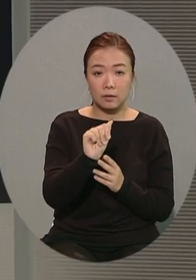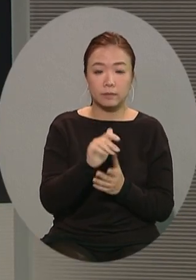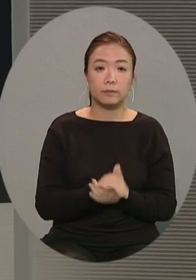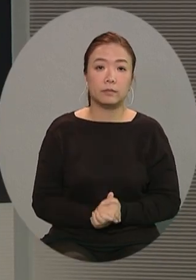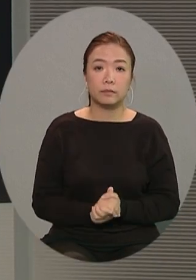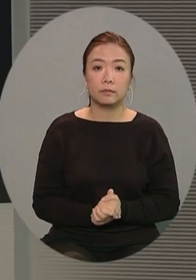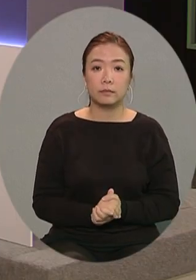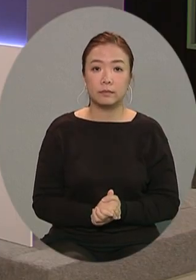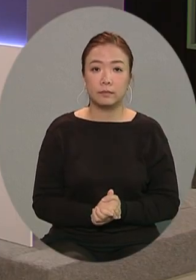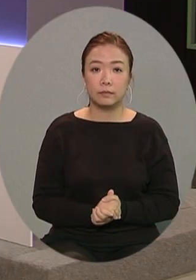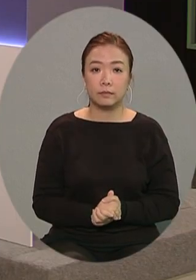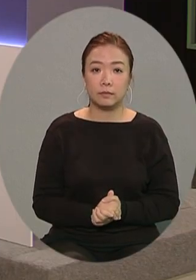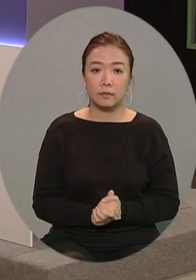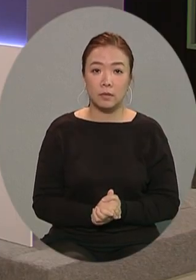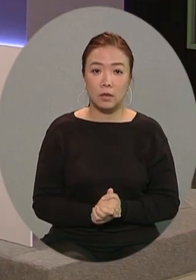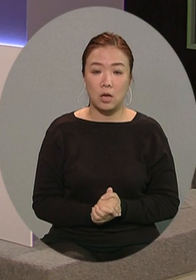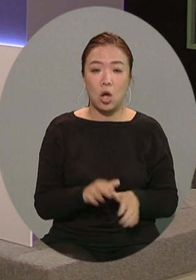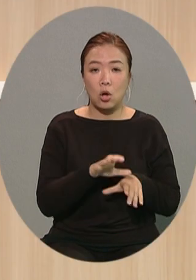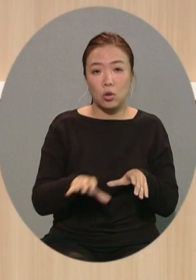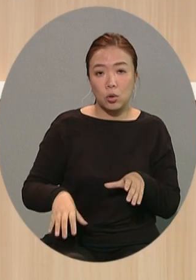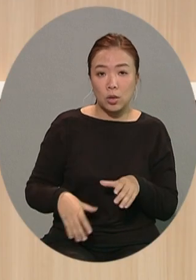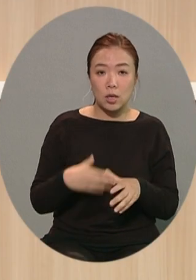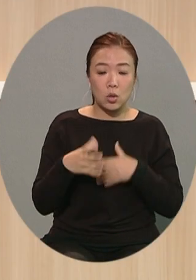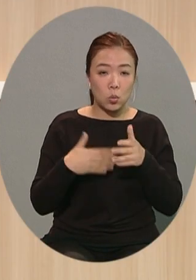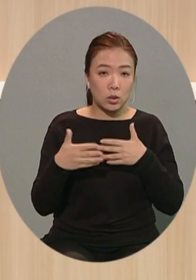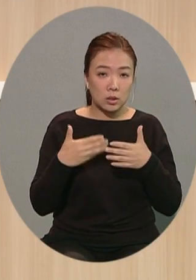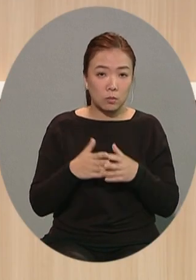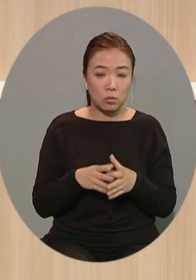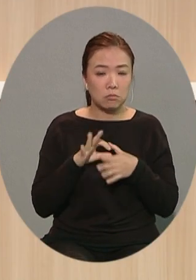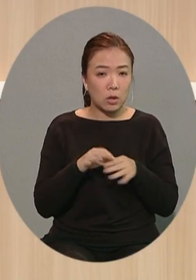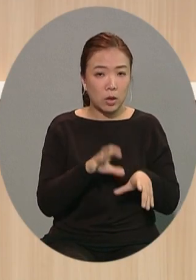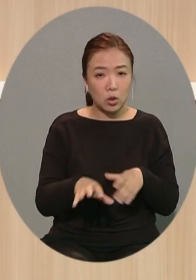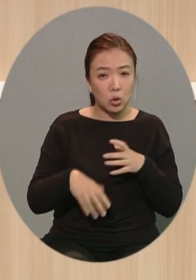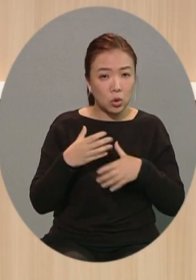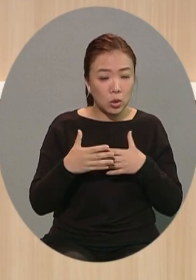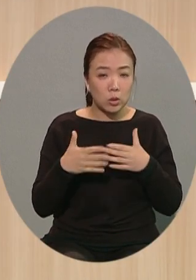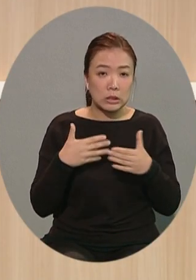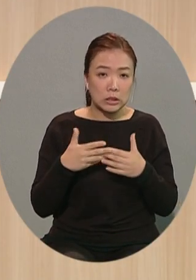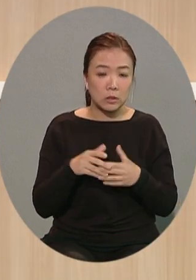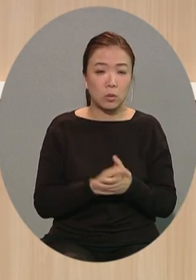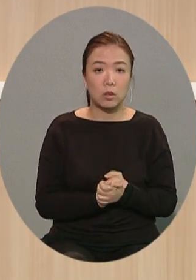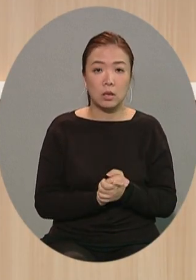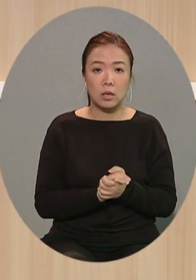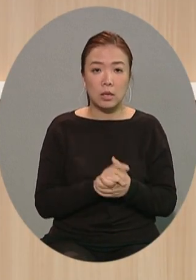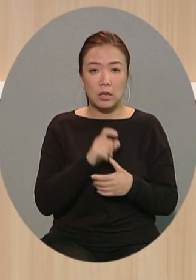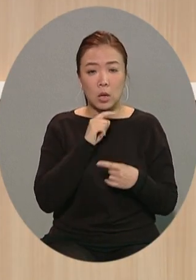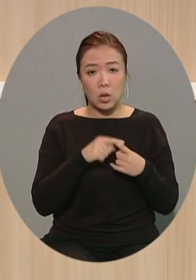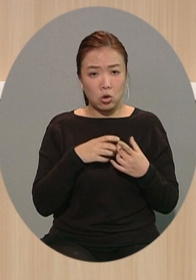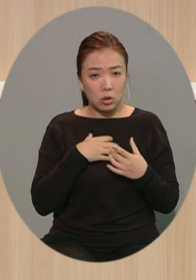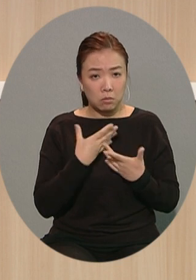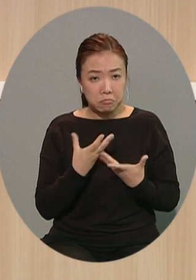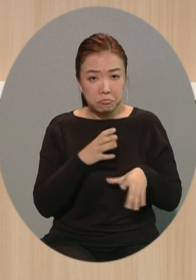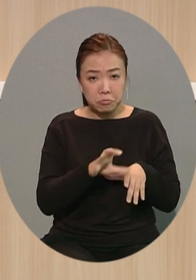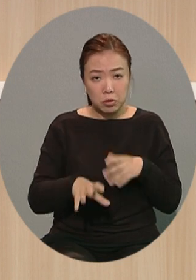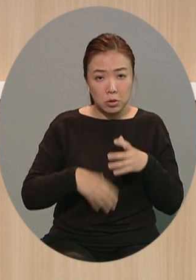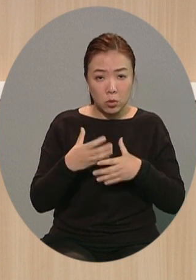A 是區議會事務的。咁啊，講到區議會事務咧，有人咧就認為區議會應該